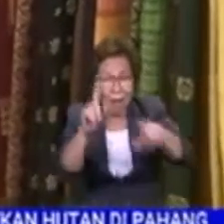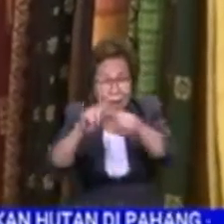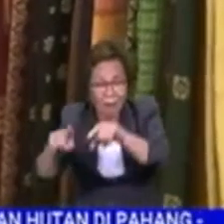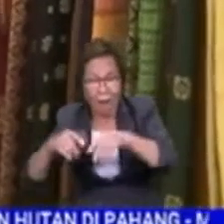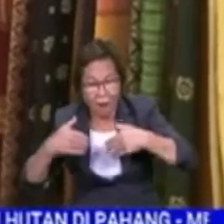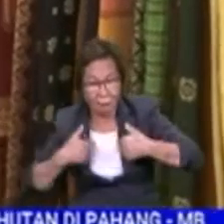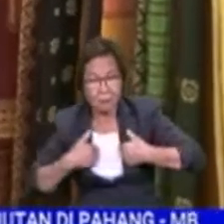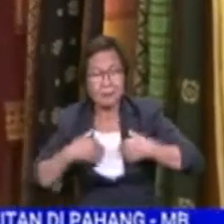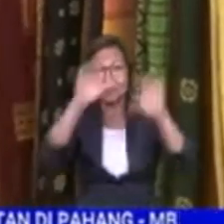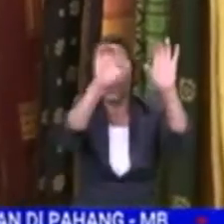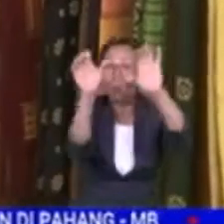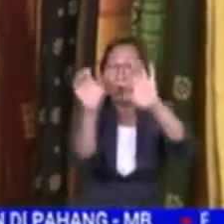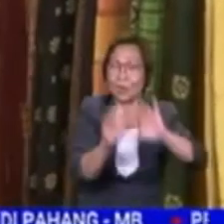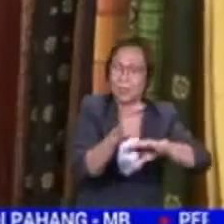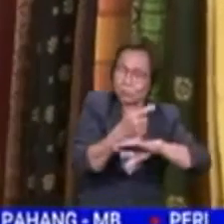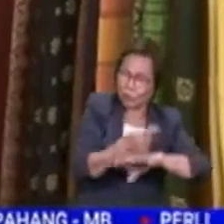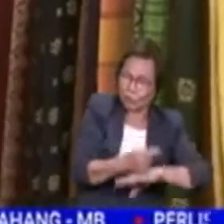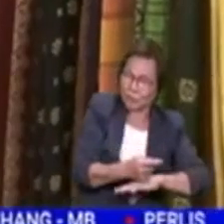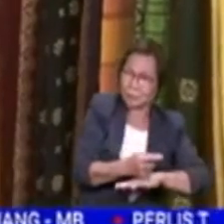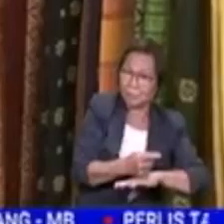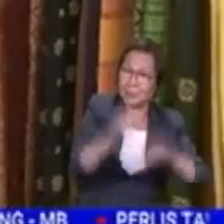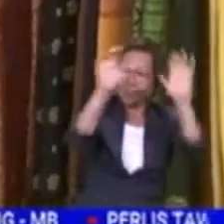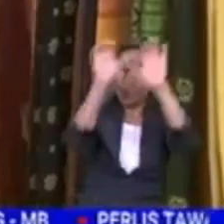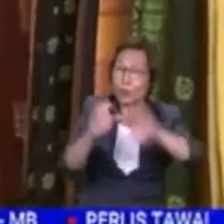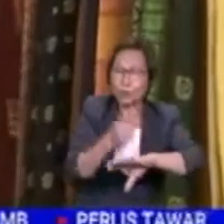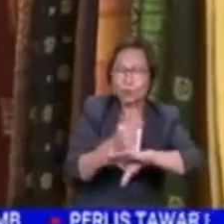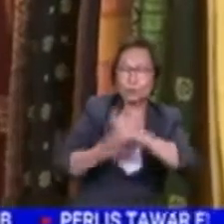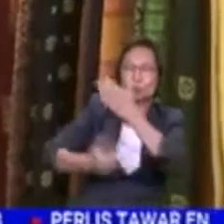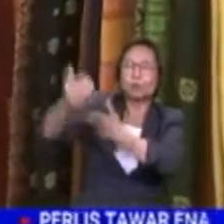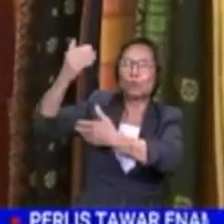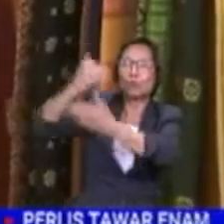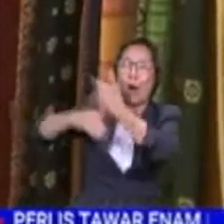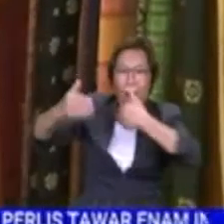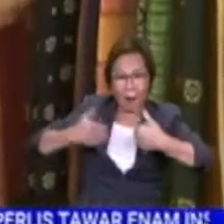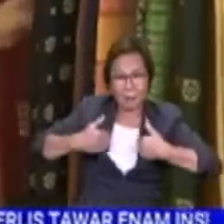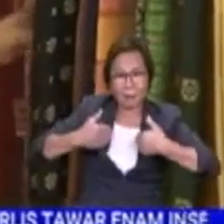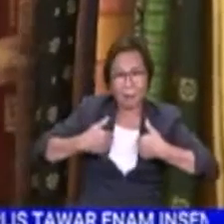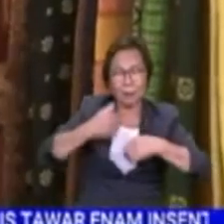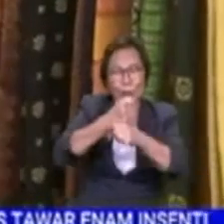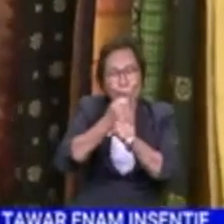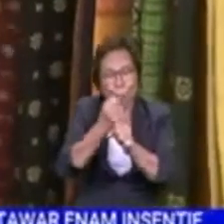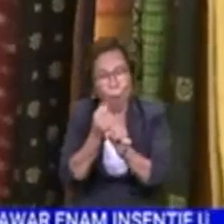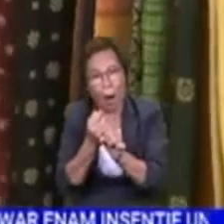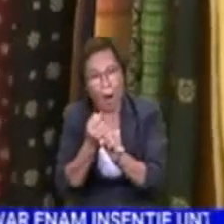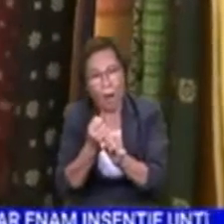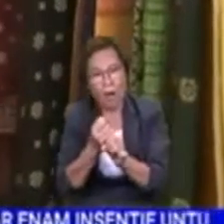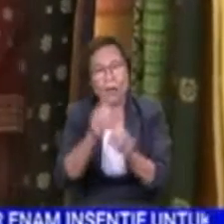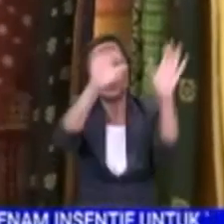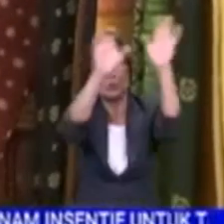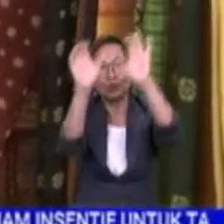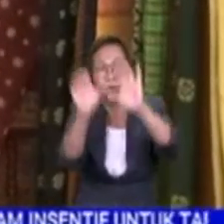adalah corak tradisional yang dahulu kala, dan juga ada juga yang dihasilkan corak yang